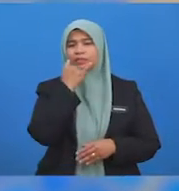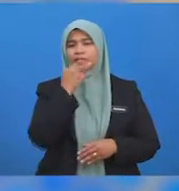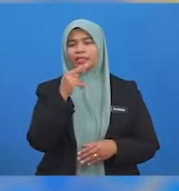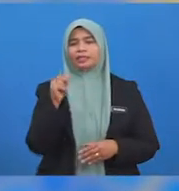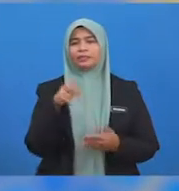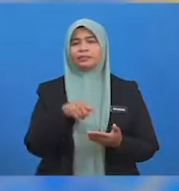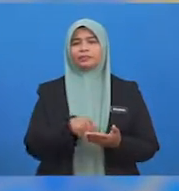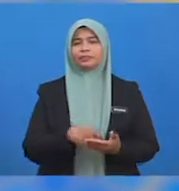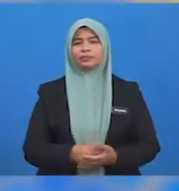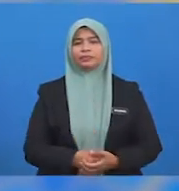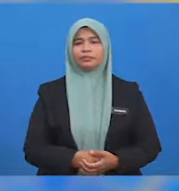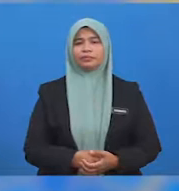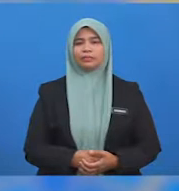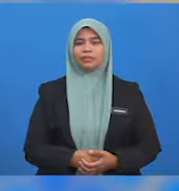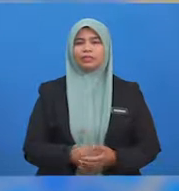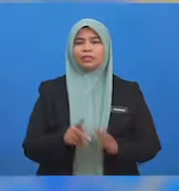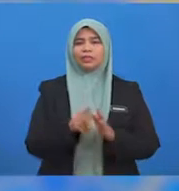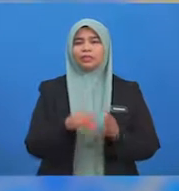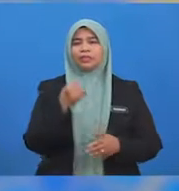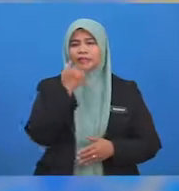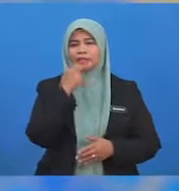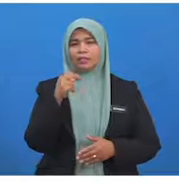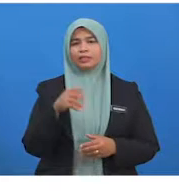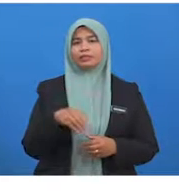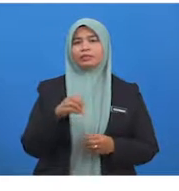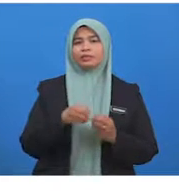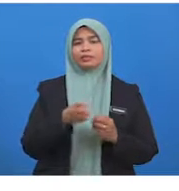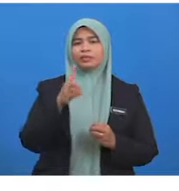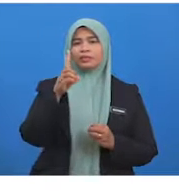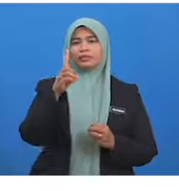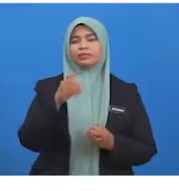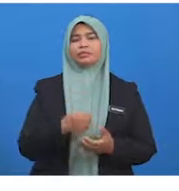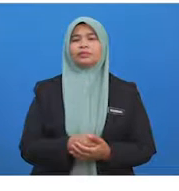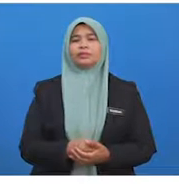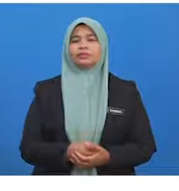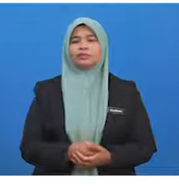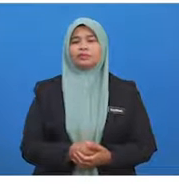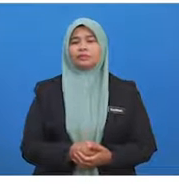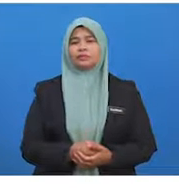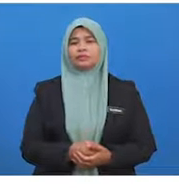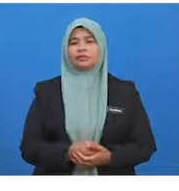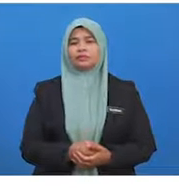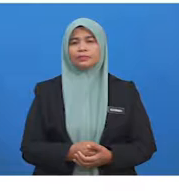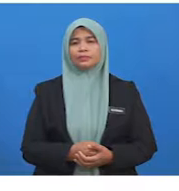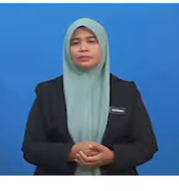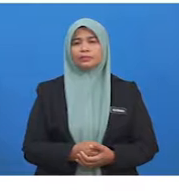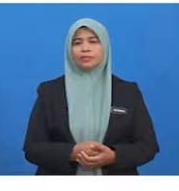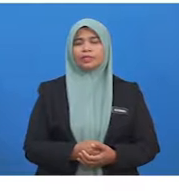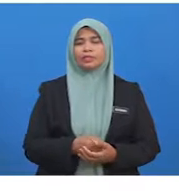persatu. Kesalahan yang pertama berkait rapat dengan zina. Zina menurut syarak